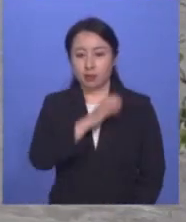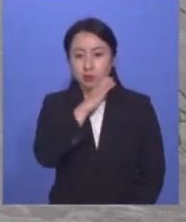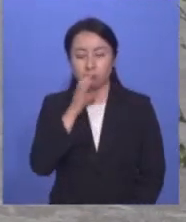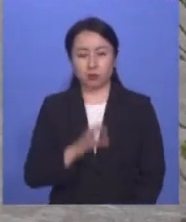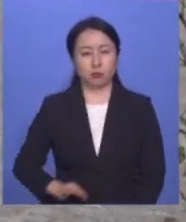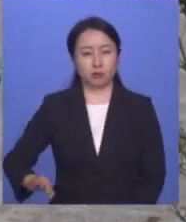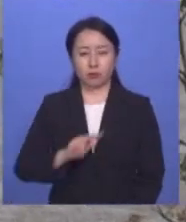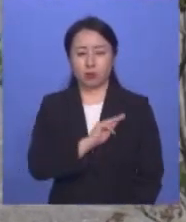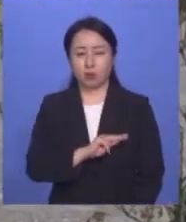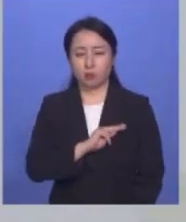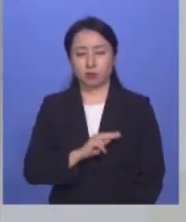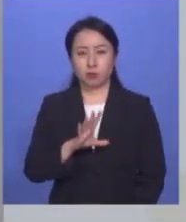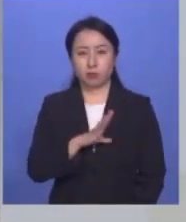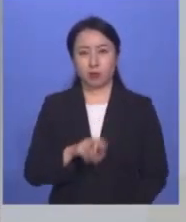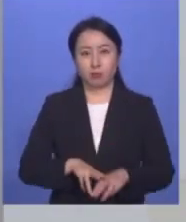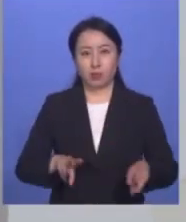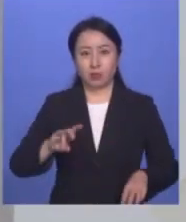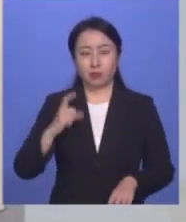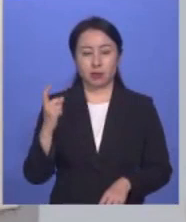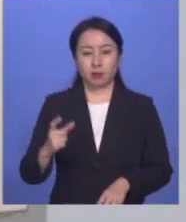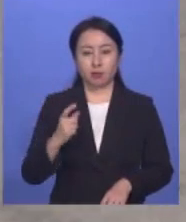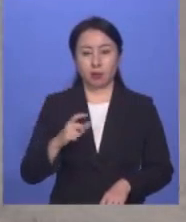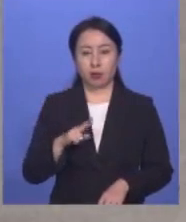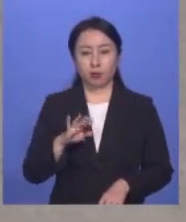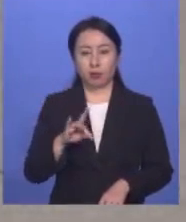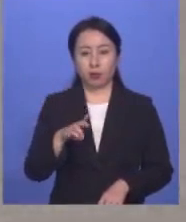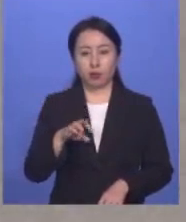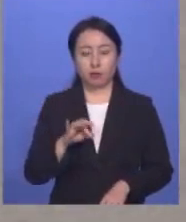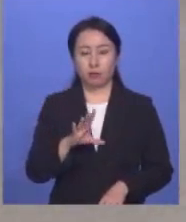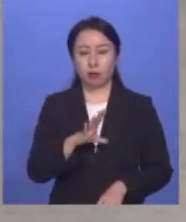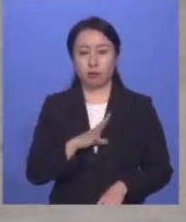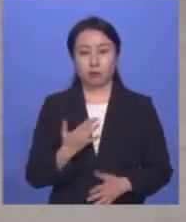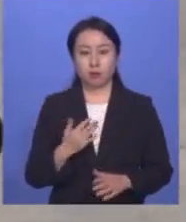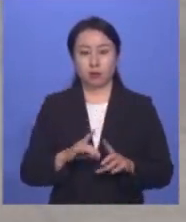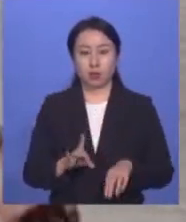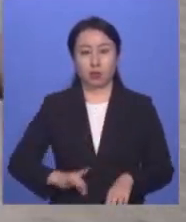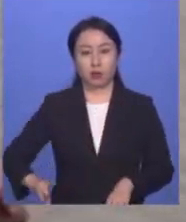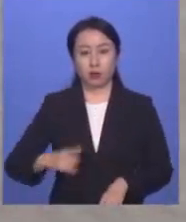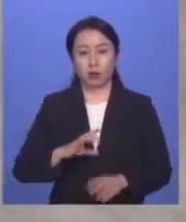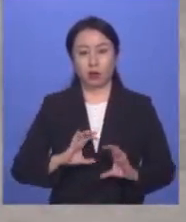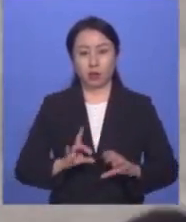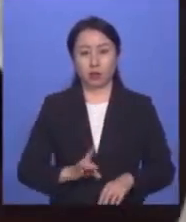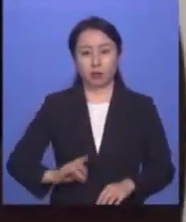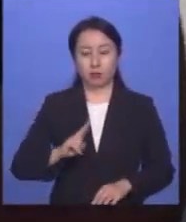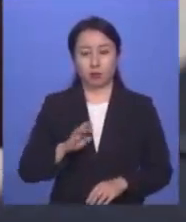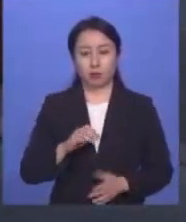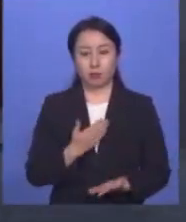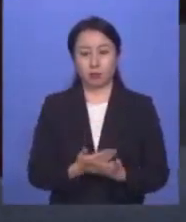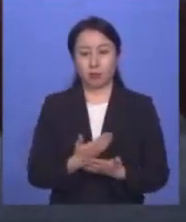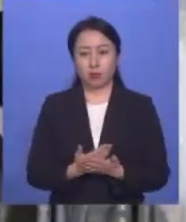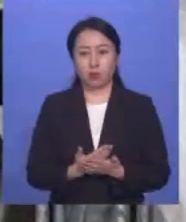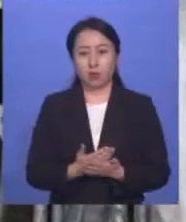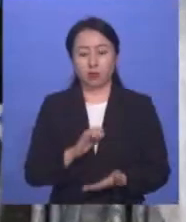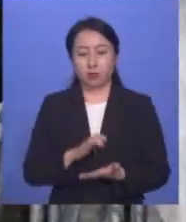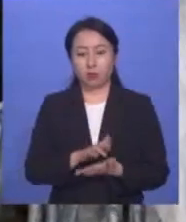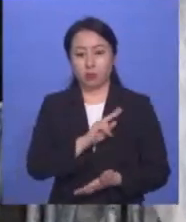Североказахстанскую область рабочей поездкой посетил министр национальной экономики Алибек Куантыров. Он побывал в нескольких районах региона. В Кызылжарском представитель Кабмина